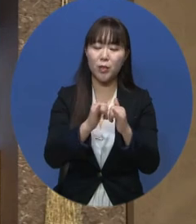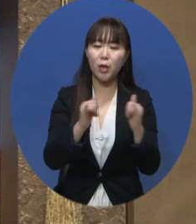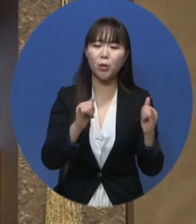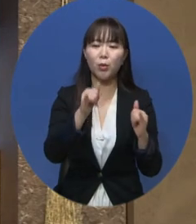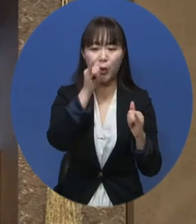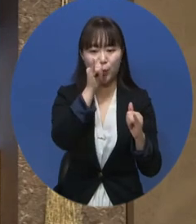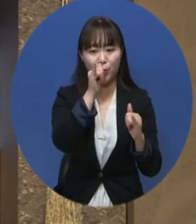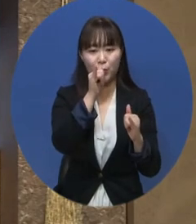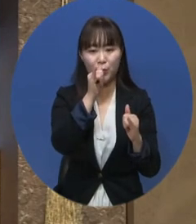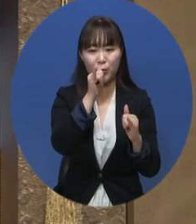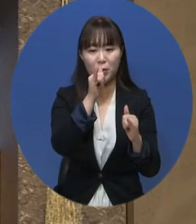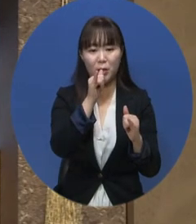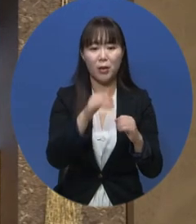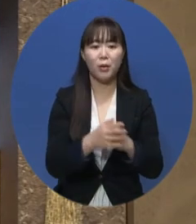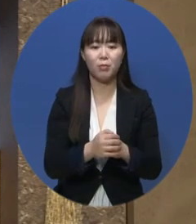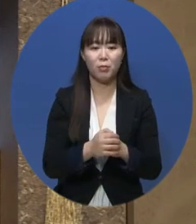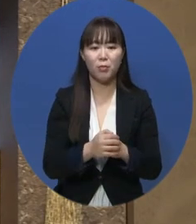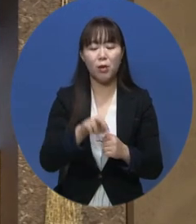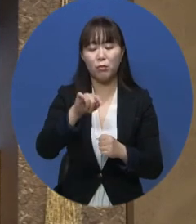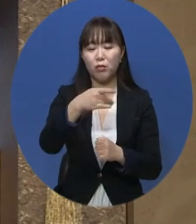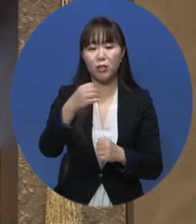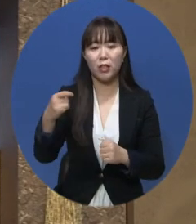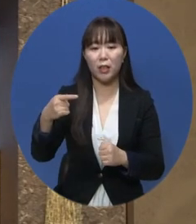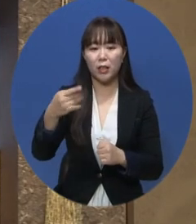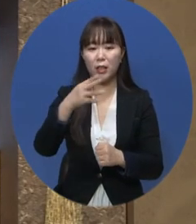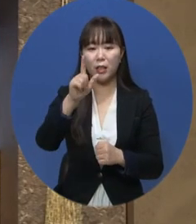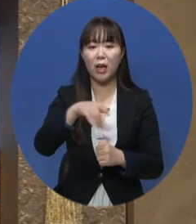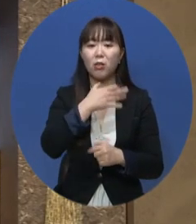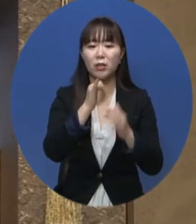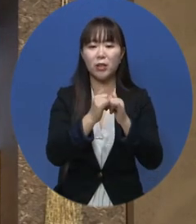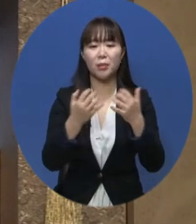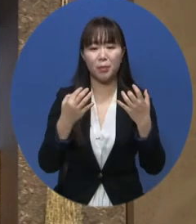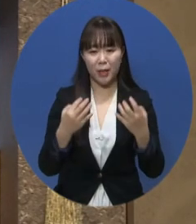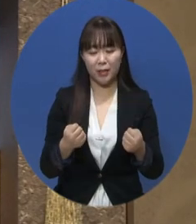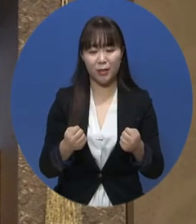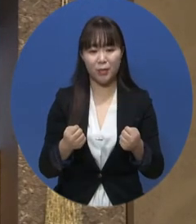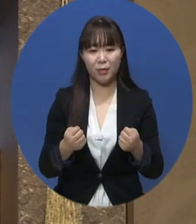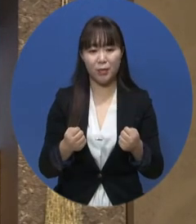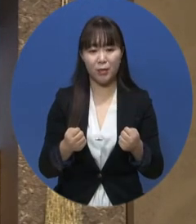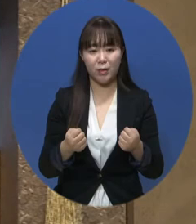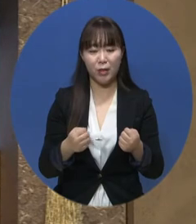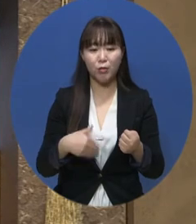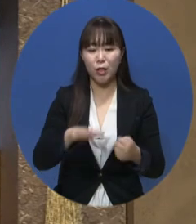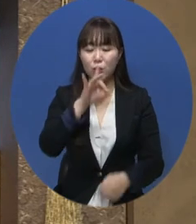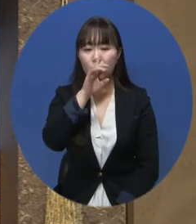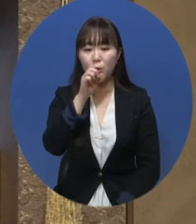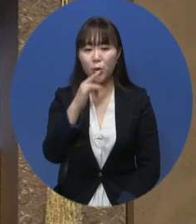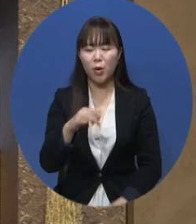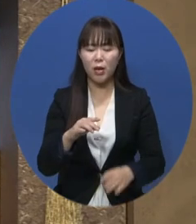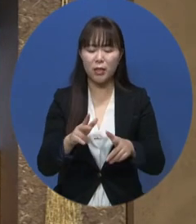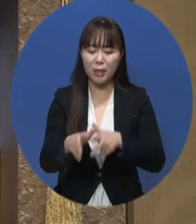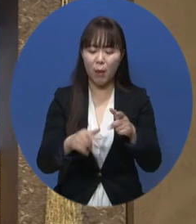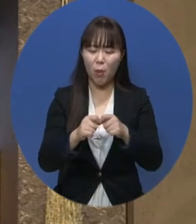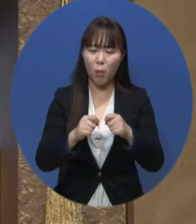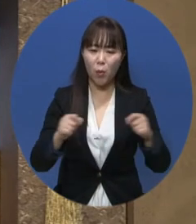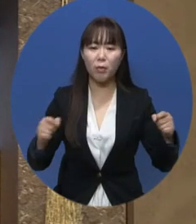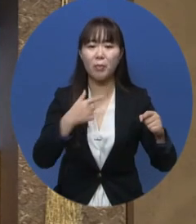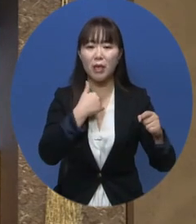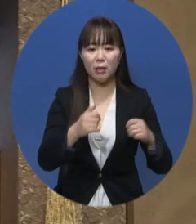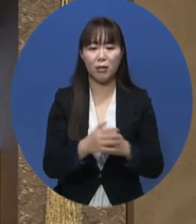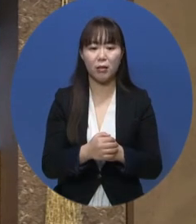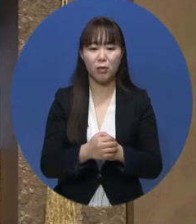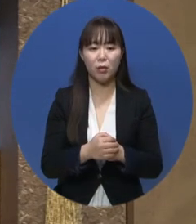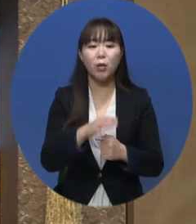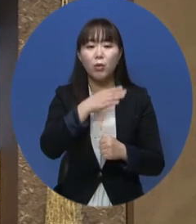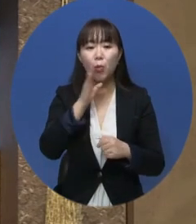기초생활수급자들도 계시고 그렇게 무이탁 어르신들이 많이 계십니다. 그래서 저희 중앙회가 오랫동안 이 사업을 해온 건데 네. 노인